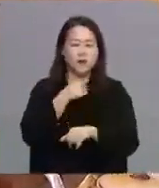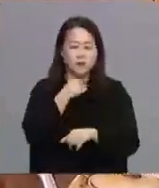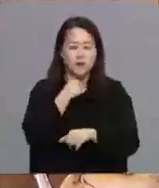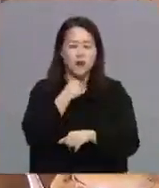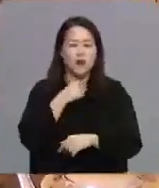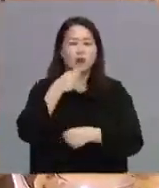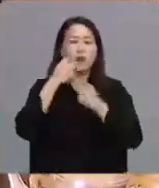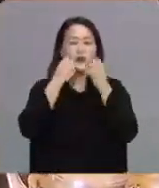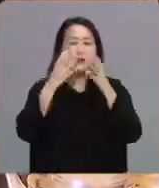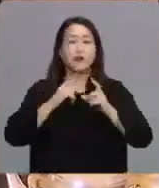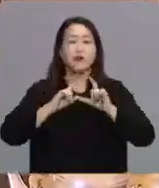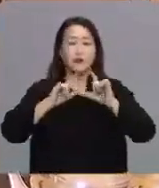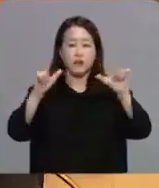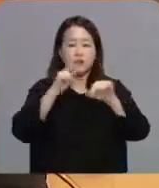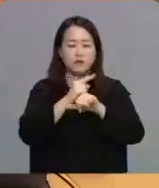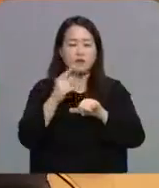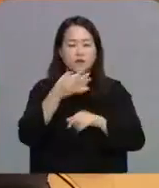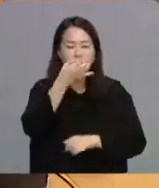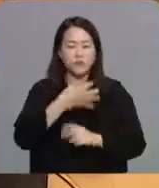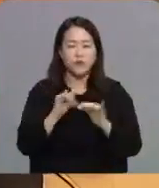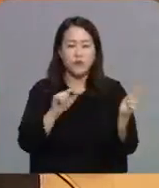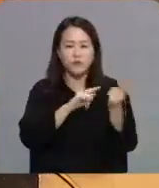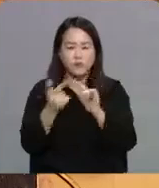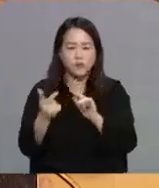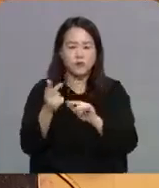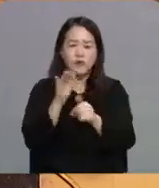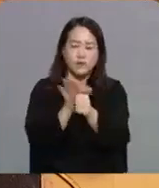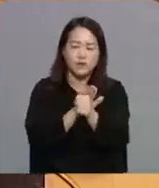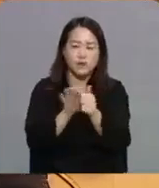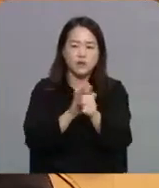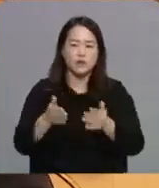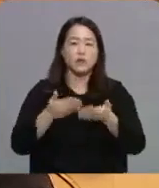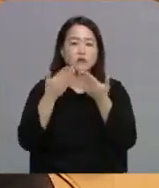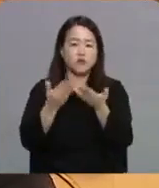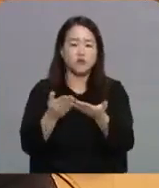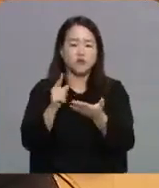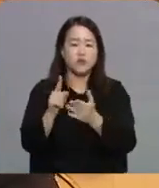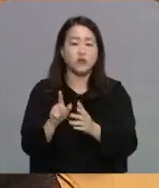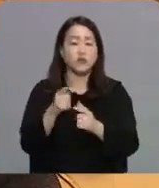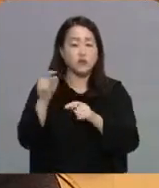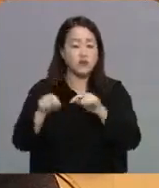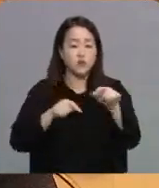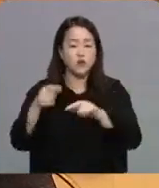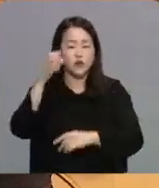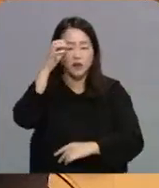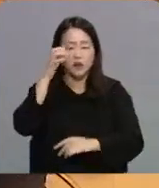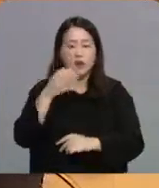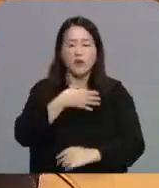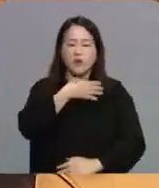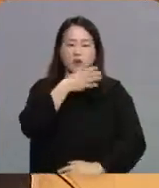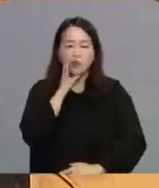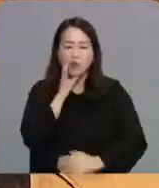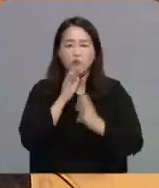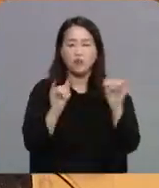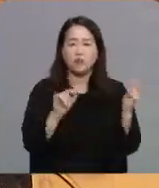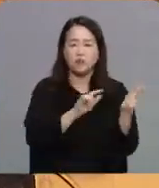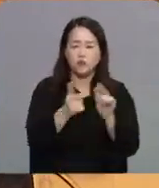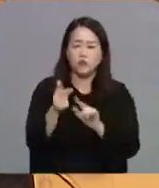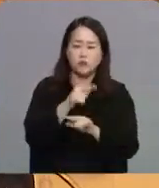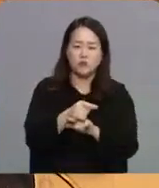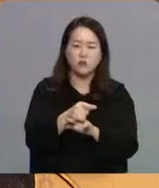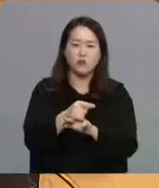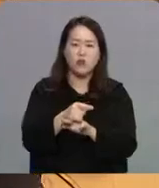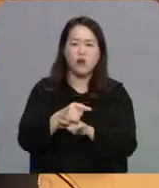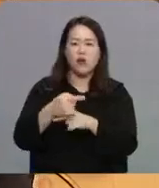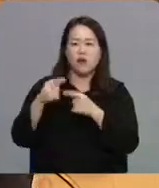정치를 기대해봅니다. 나이 드신 분들, 막 이제는 정부 지원금을 롤핀다고 해도 그 돈으로 할 수